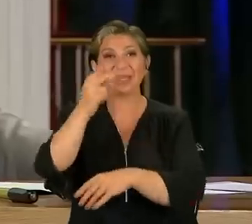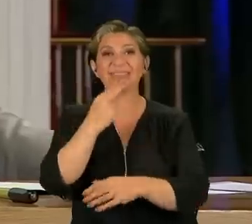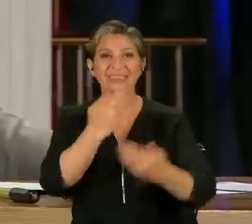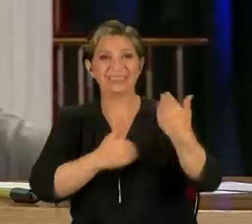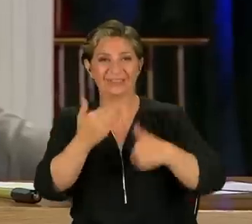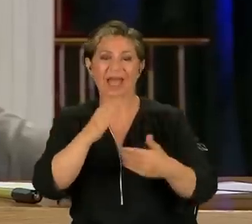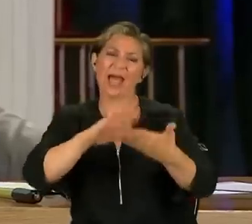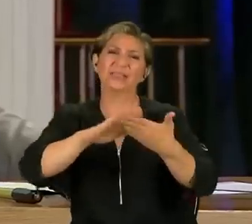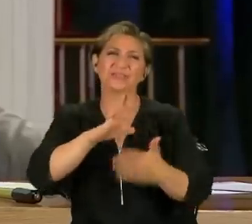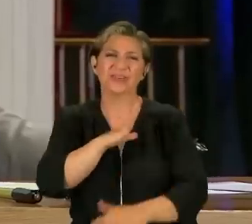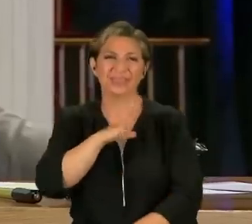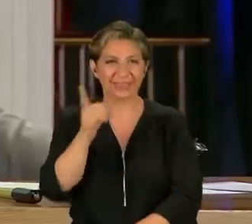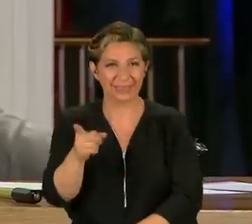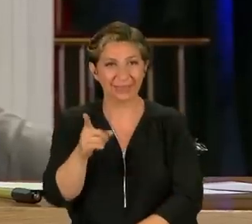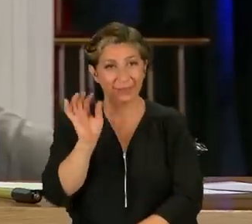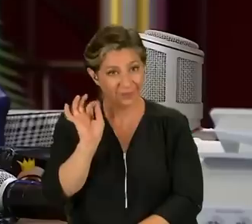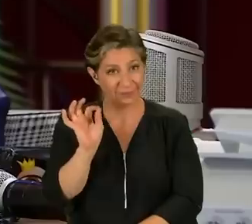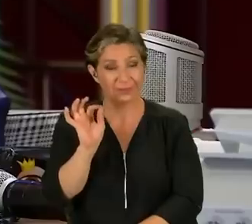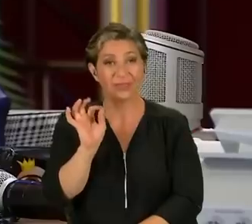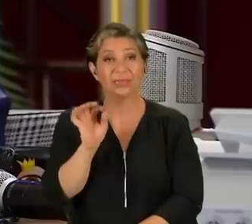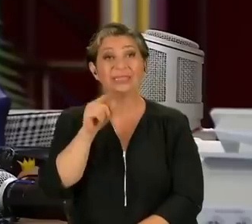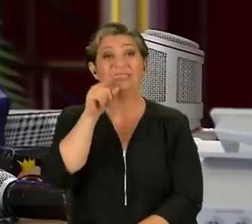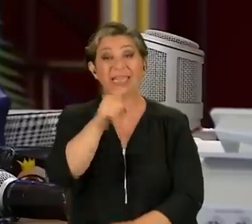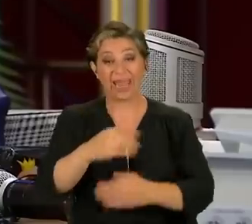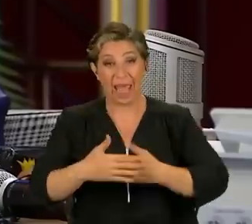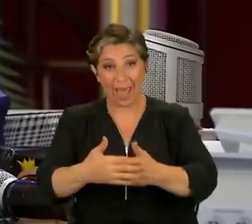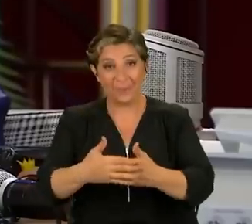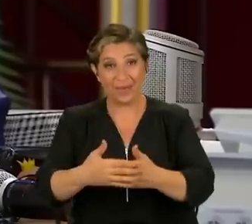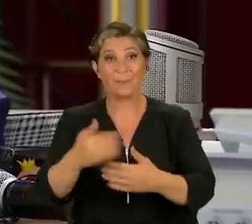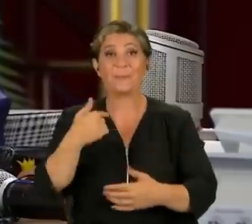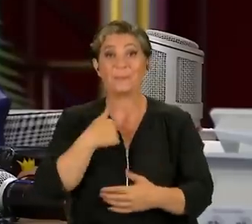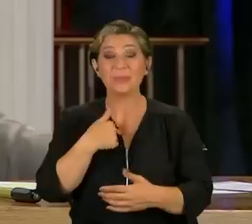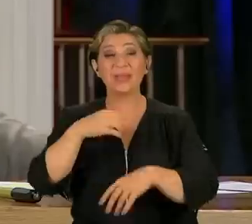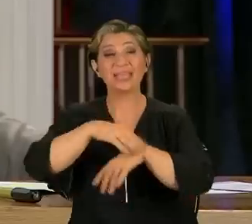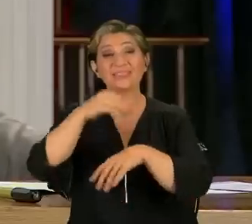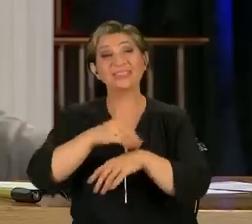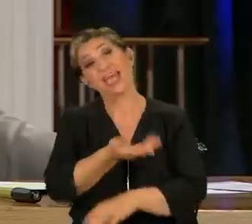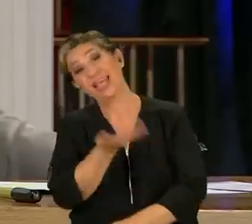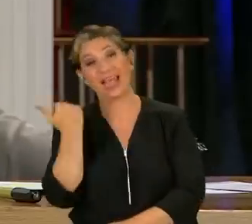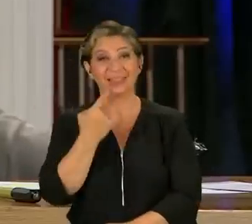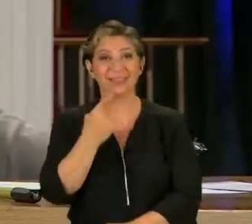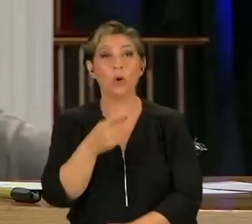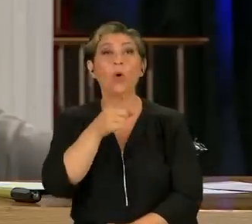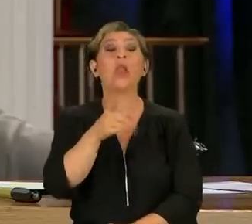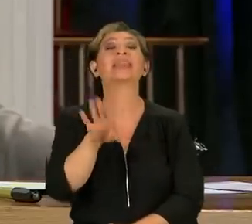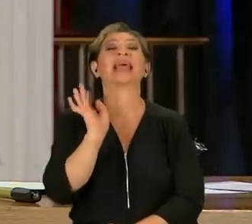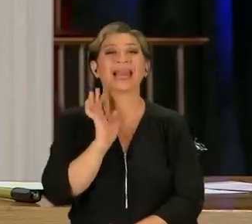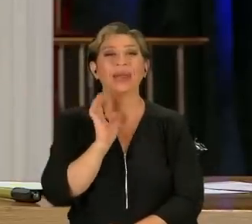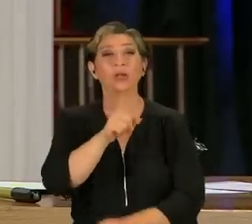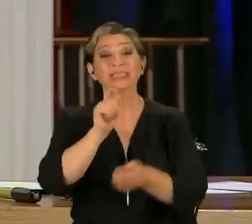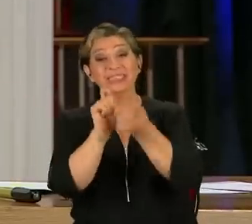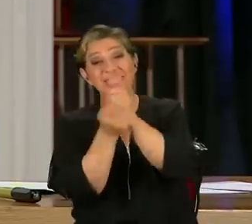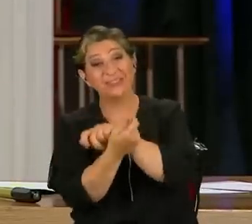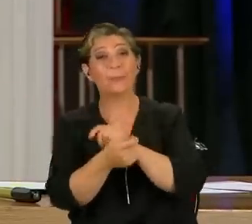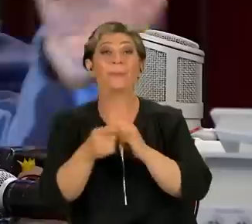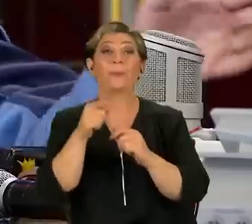kız arkadaşım vardı. Evet. Senden hamileyim benimle İsviçre'ye gel dedi. Ay bu böyle değil. Şimdi bunu